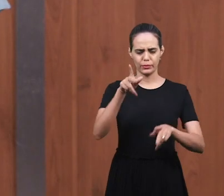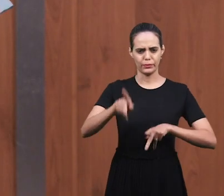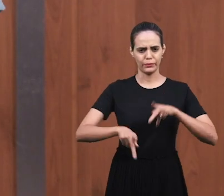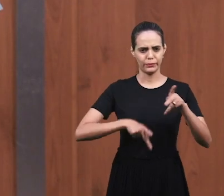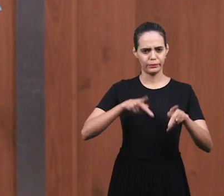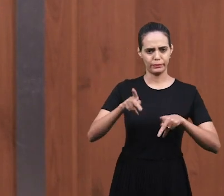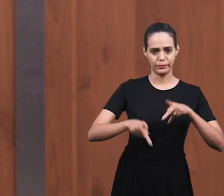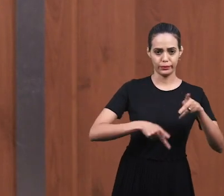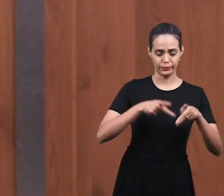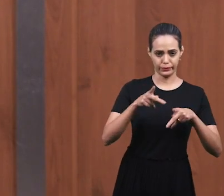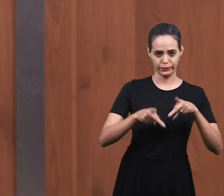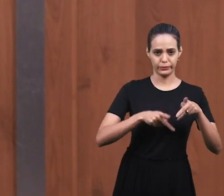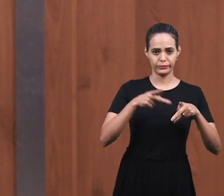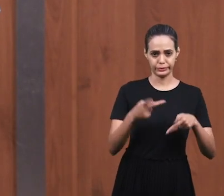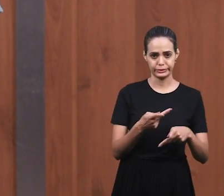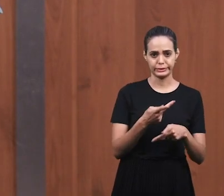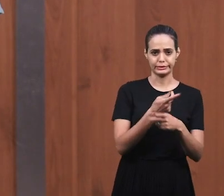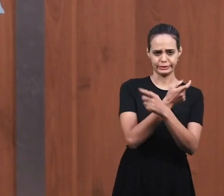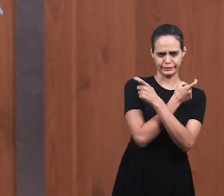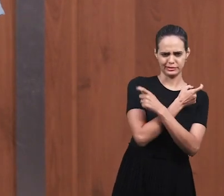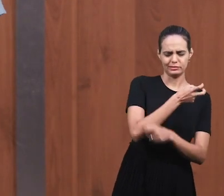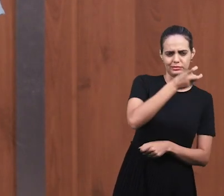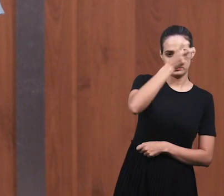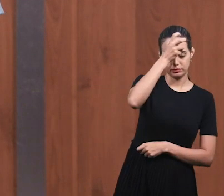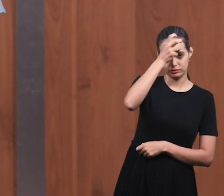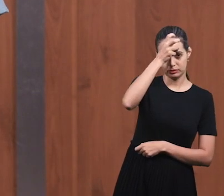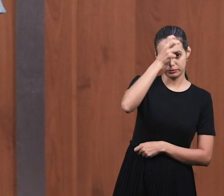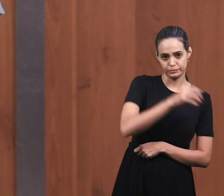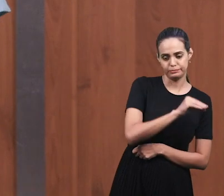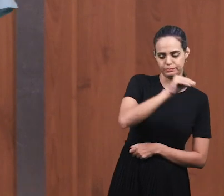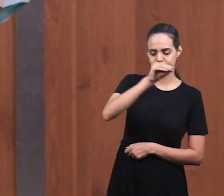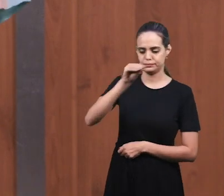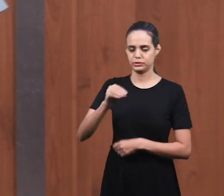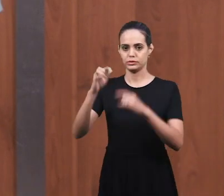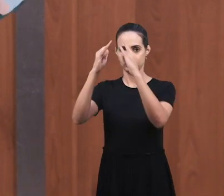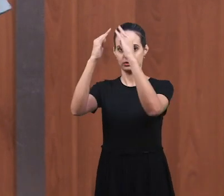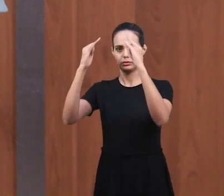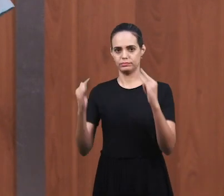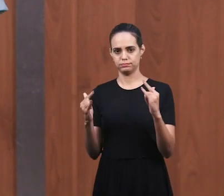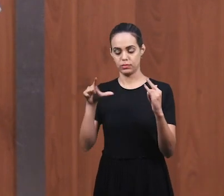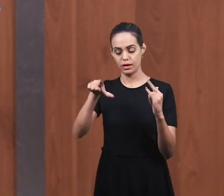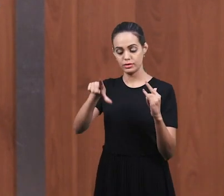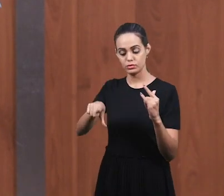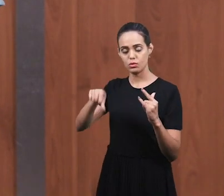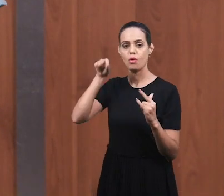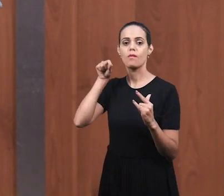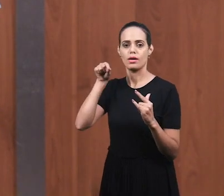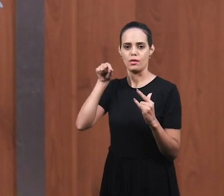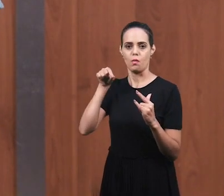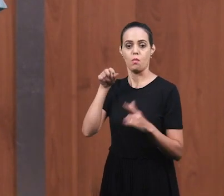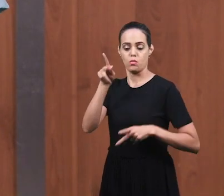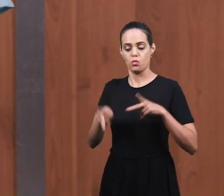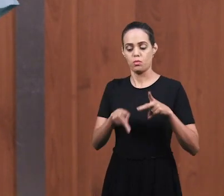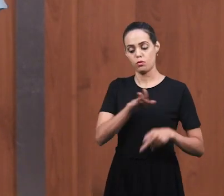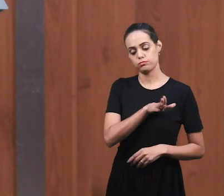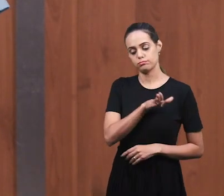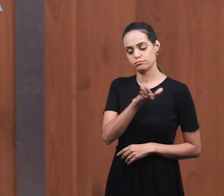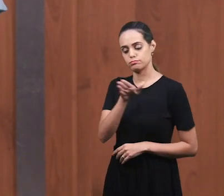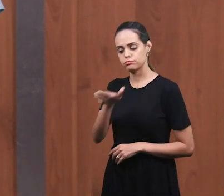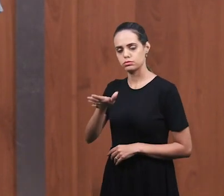délivré son peuple de l'esclavage de l'Égypte, le tabernacle a été un endroit choisi par Dieu pour l'endroit de son